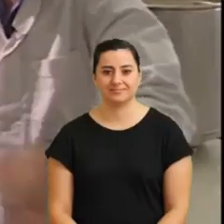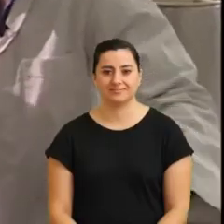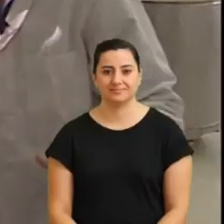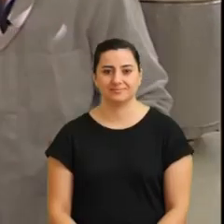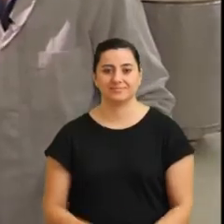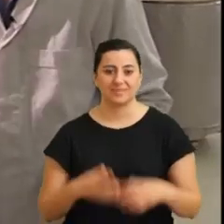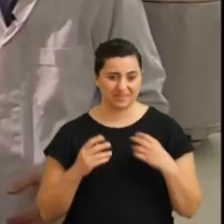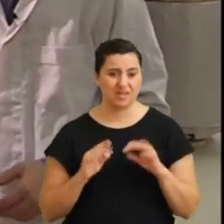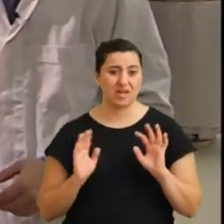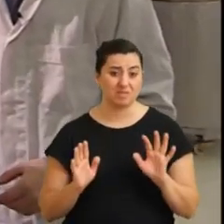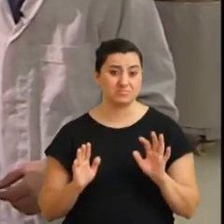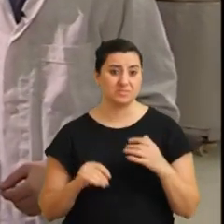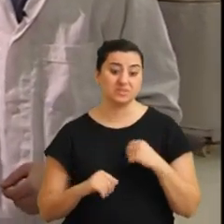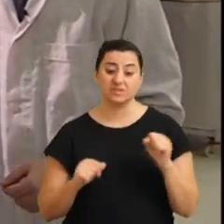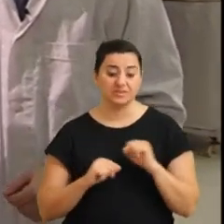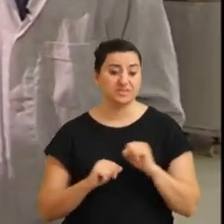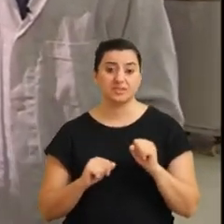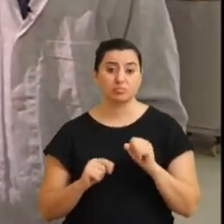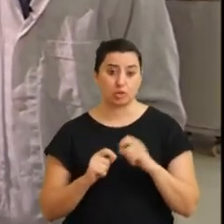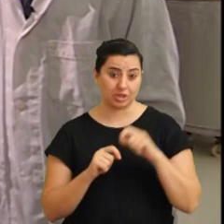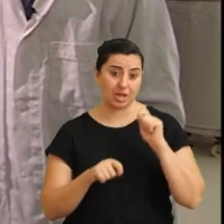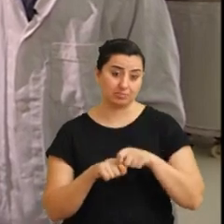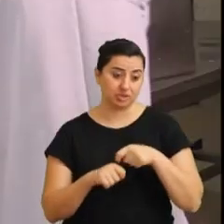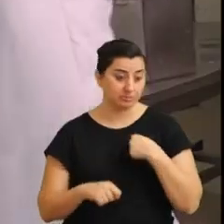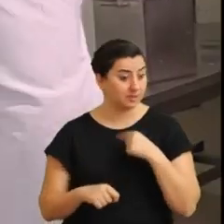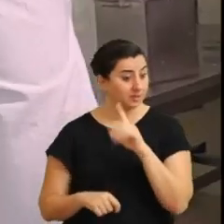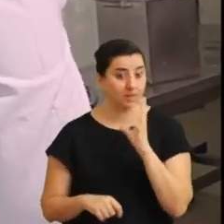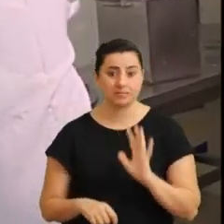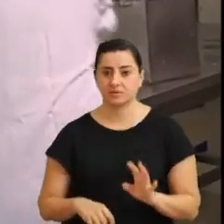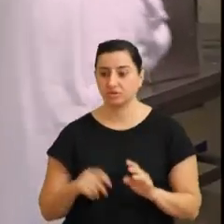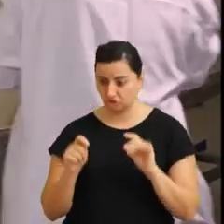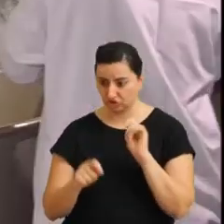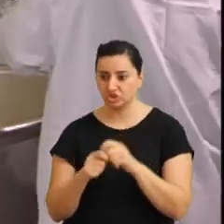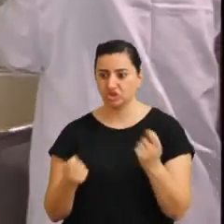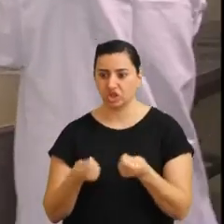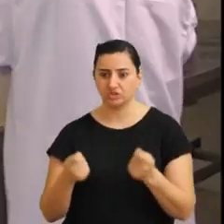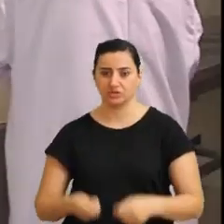Ya karıştır ki. Ay beni deli ediyor. Atacağım şimdi vallahi boza yapacağım Mert'i ha. Çalış.